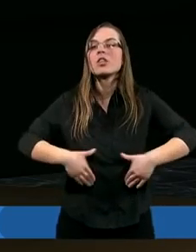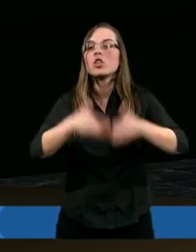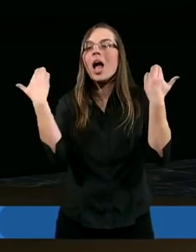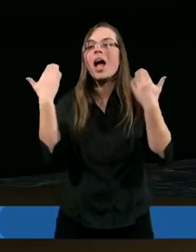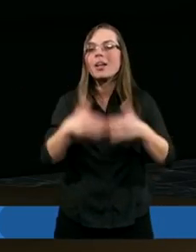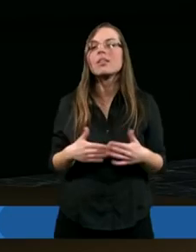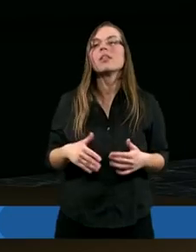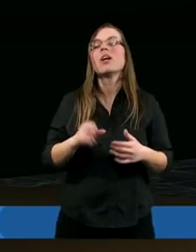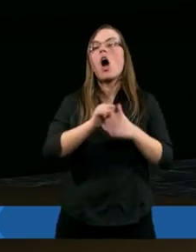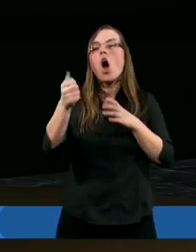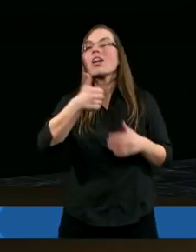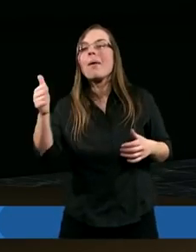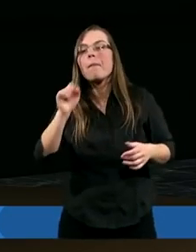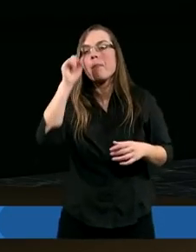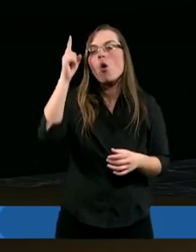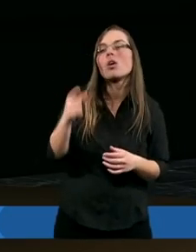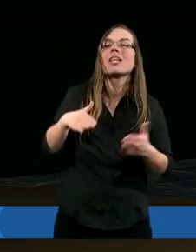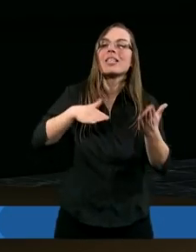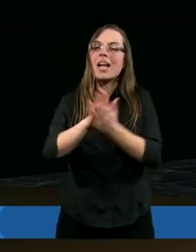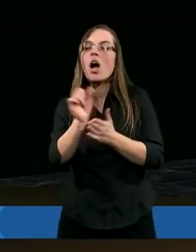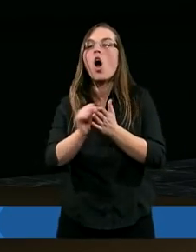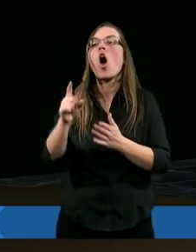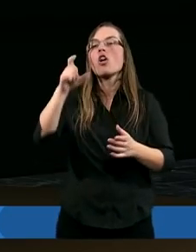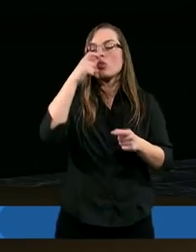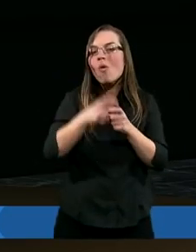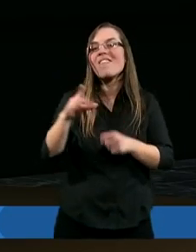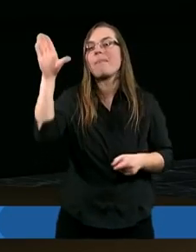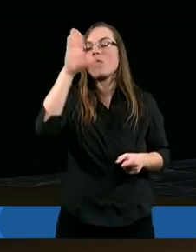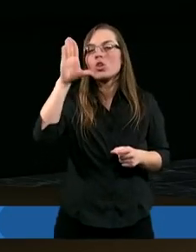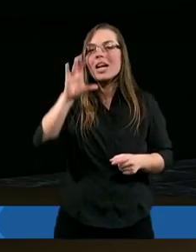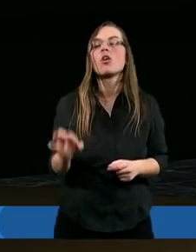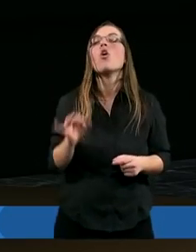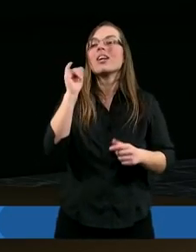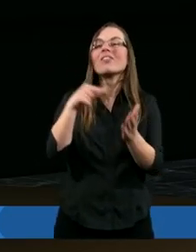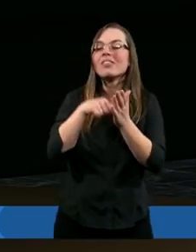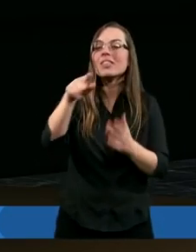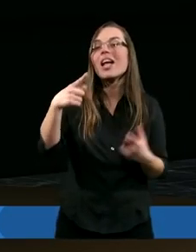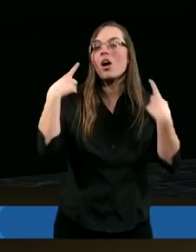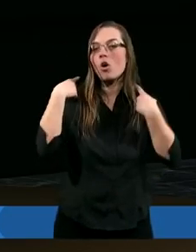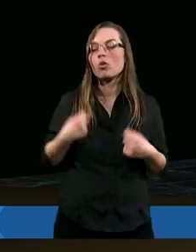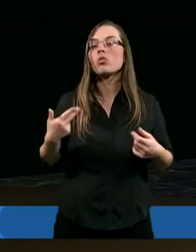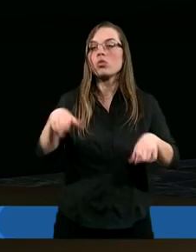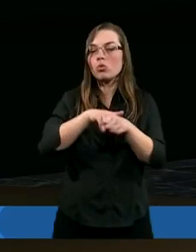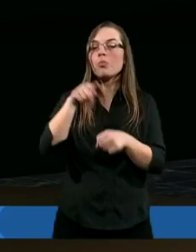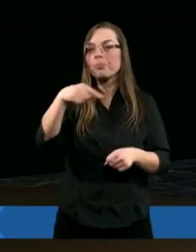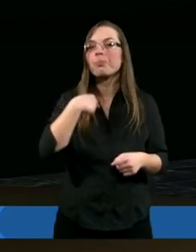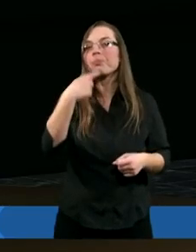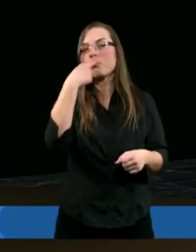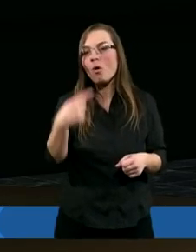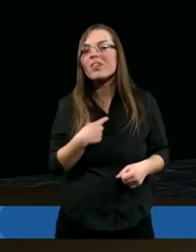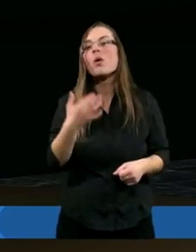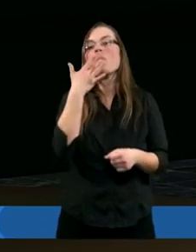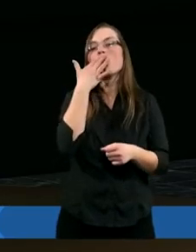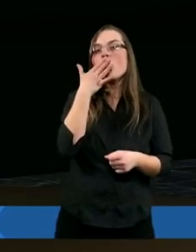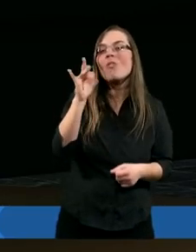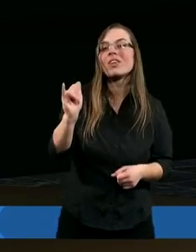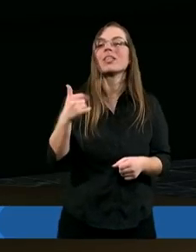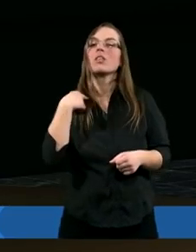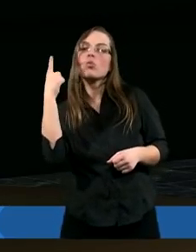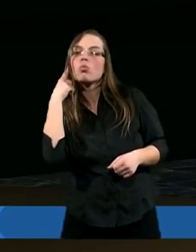dzień od samego poramku zaczynają go od Słowa Bożego i właśnie ta osoba, która do mnie powiedziała mówi